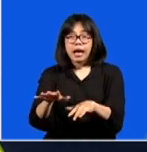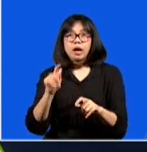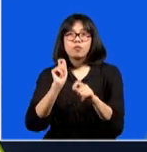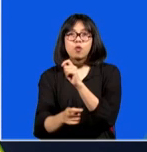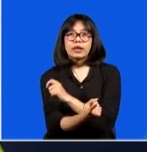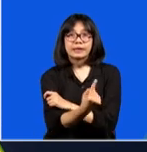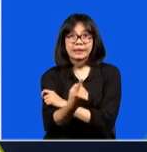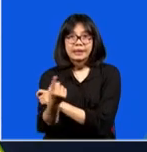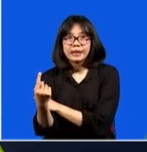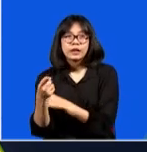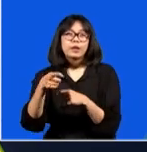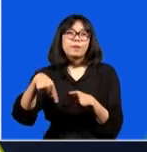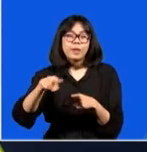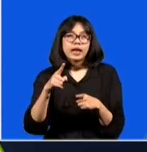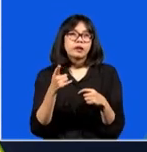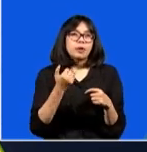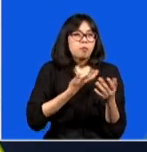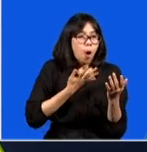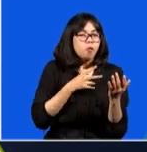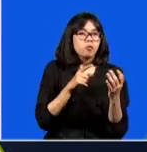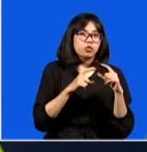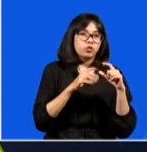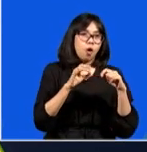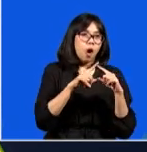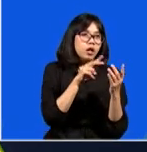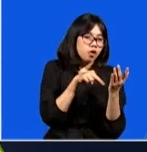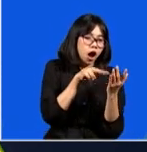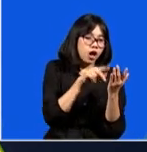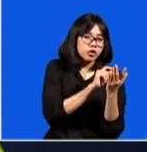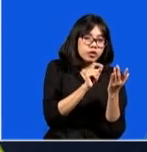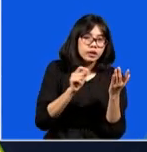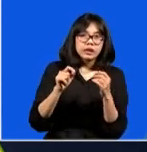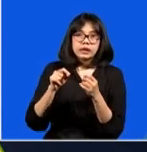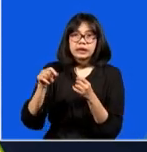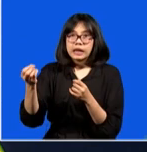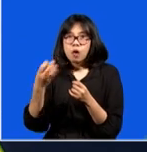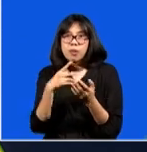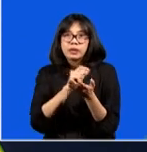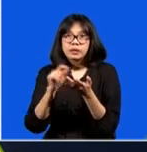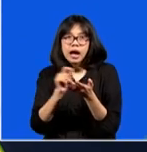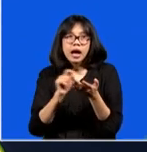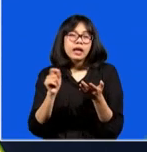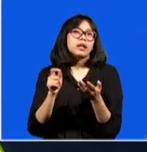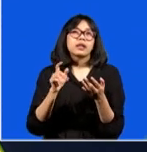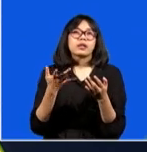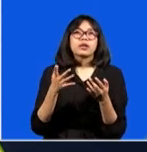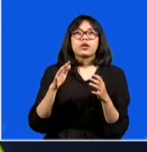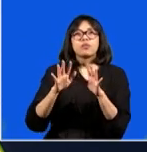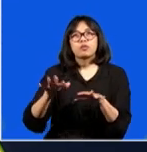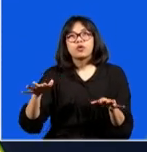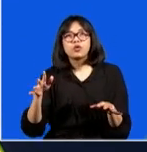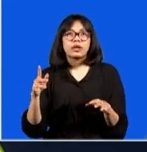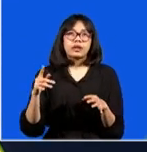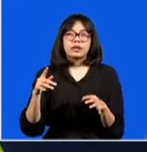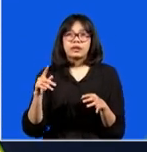berlomba-lomba mencari soal kemudian menjawab soal dan murid yang menjawab yang memiliki soal itu mengklarifikasi memberikan nilai